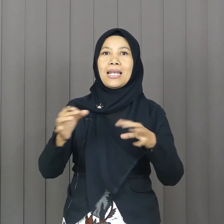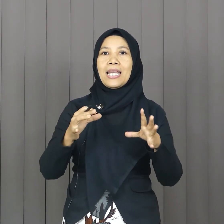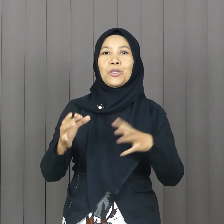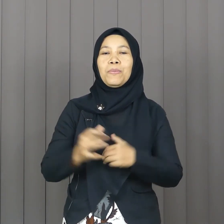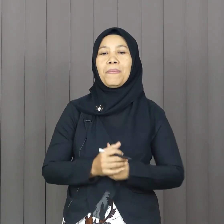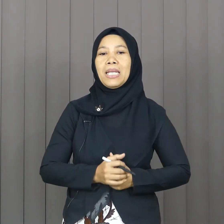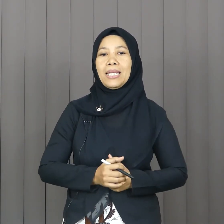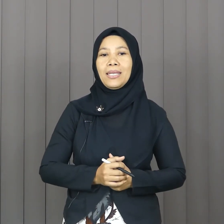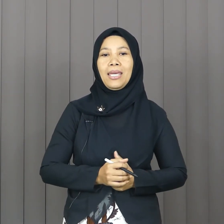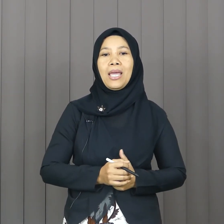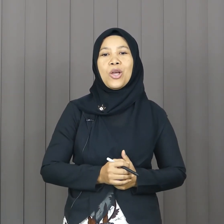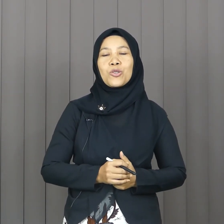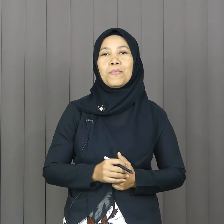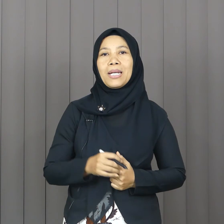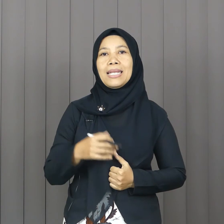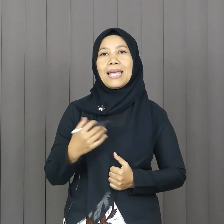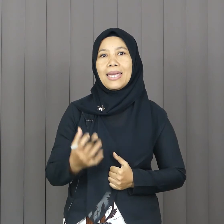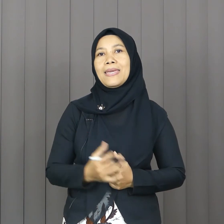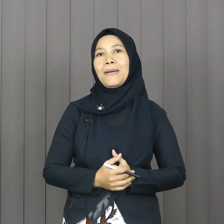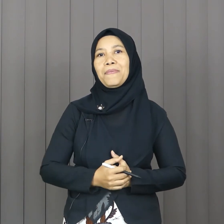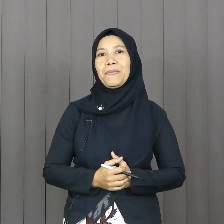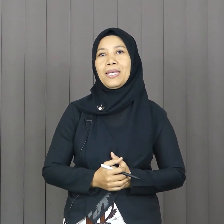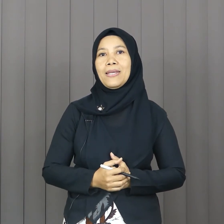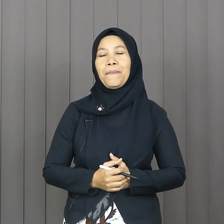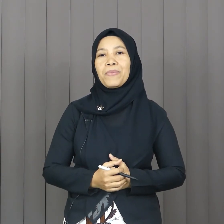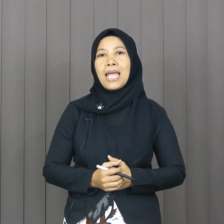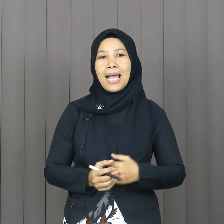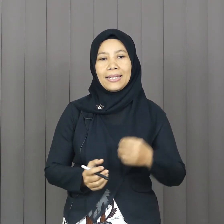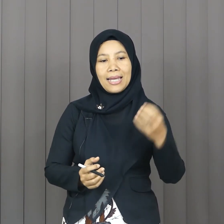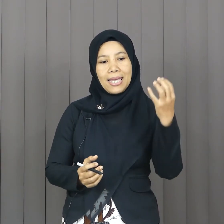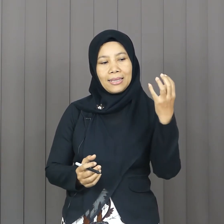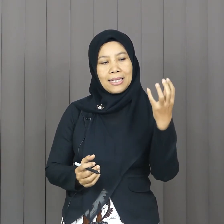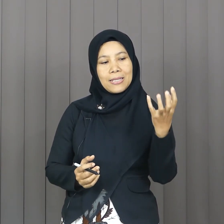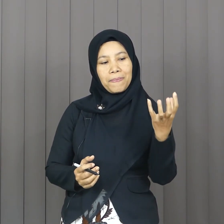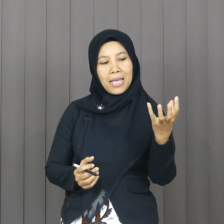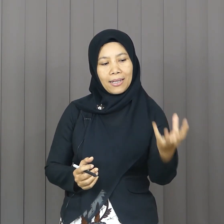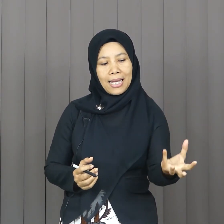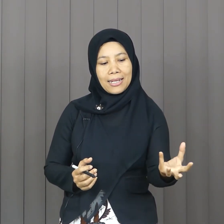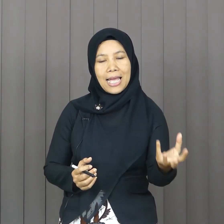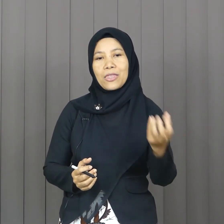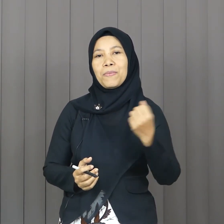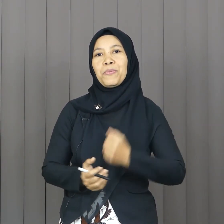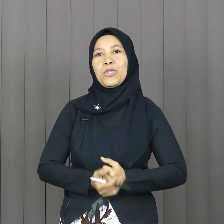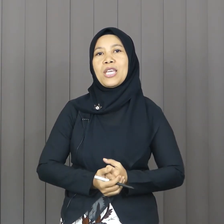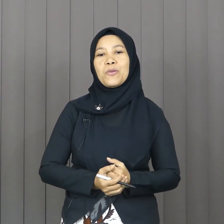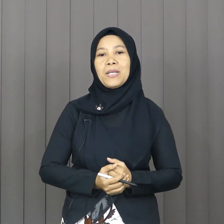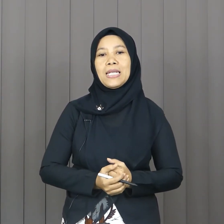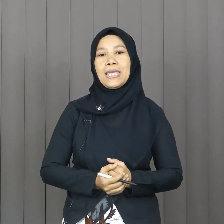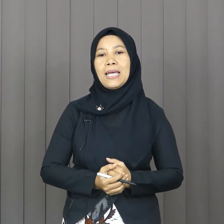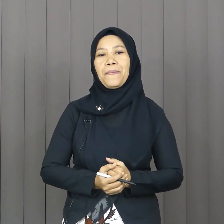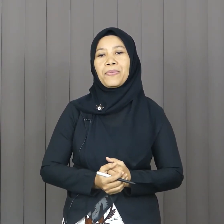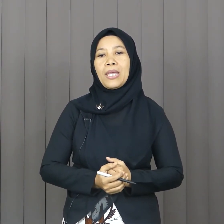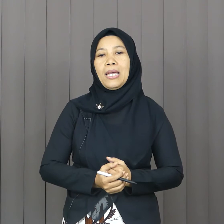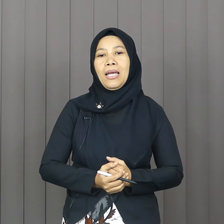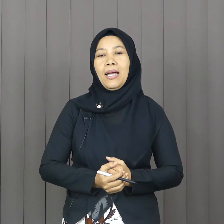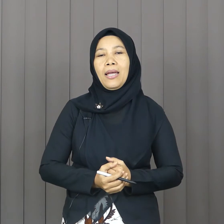masing-masing negara itu memiliki sumber daya yang berbeda. Ada yang diciptakan atau mempunyai sumber